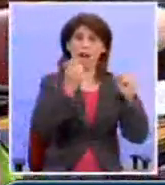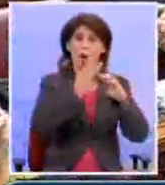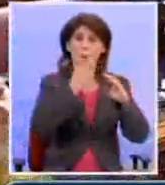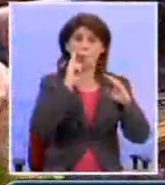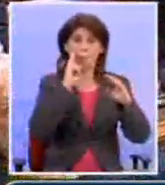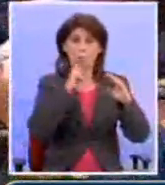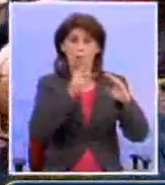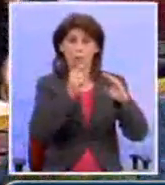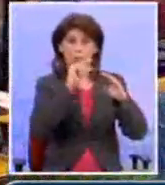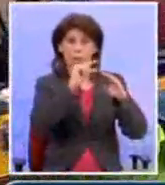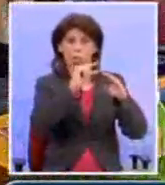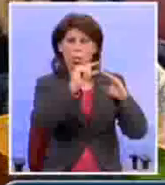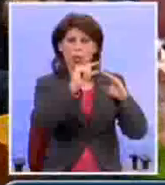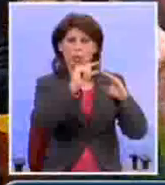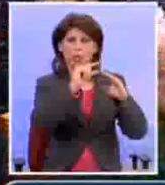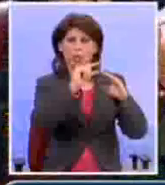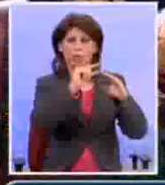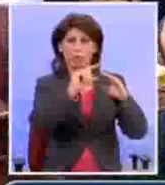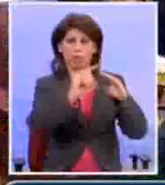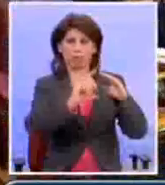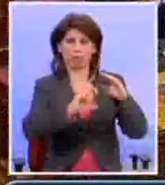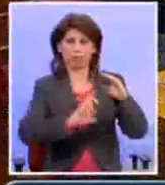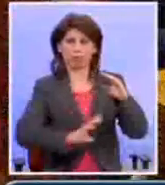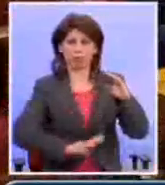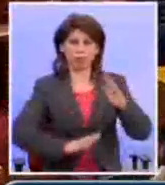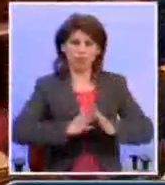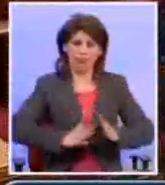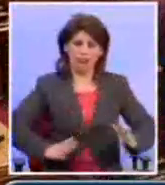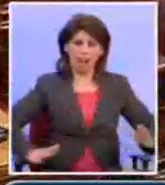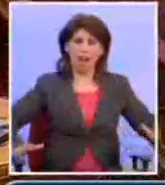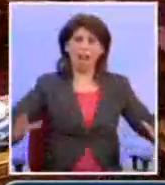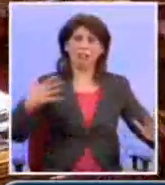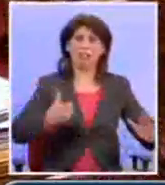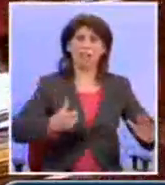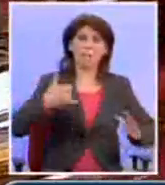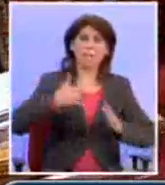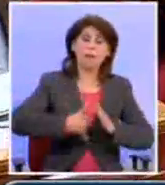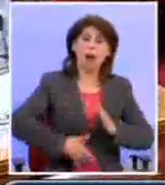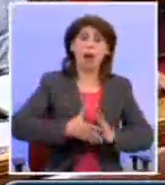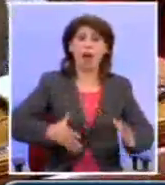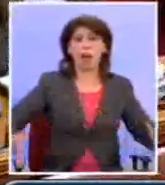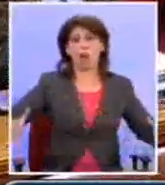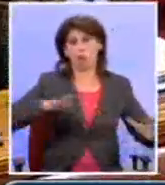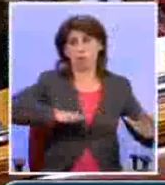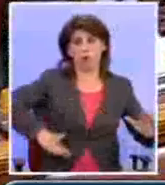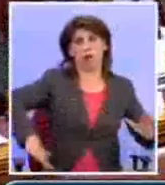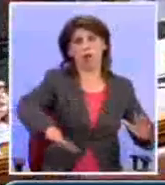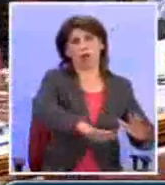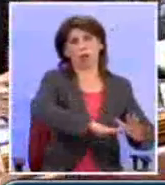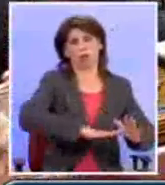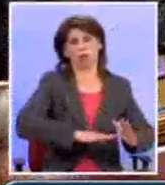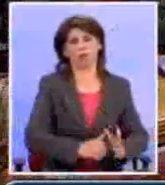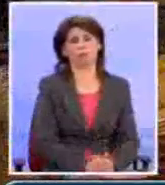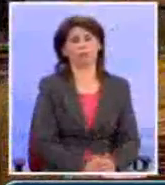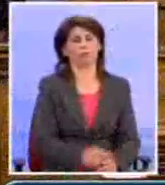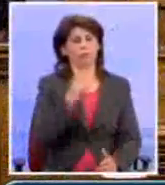μια μικρή θριαλίδα αυτής της κορυφής διαφαίνεται. Νομίζω ότι